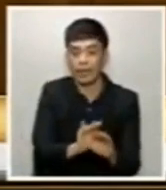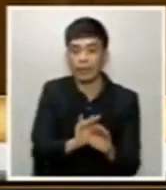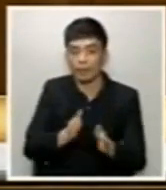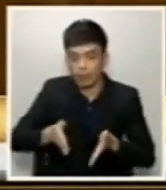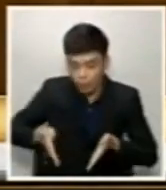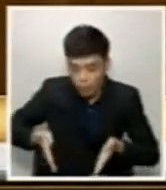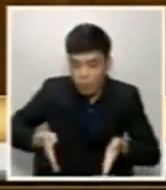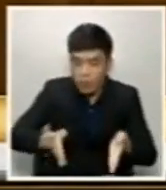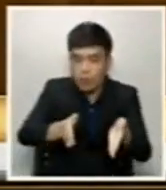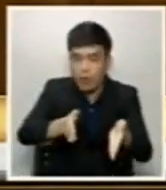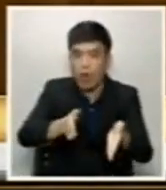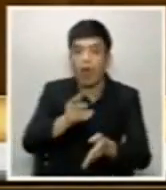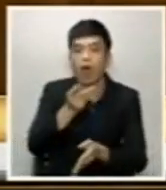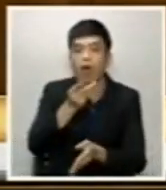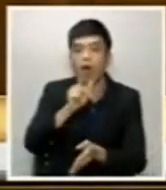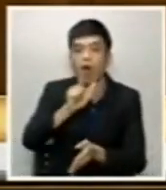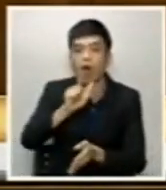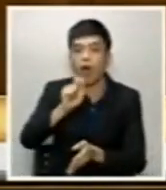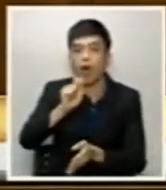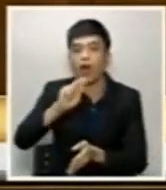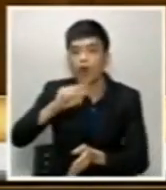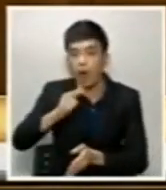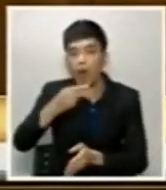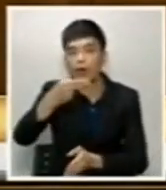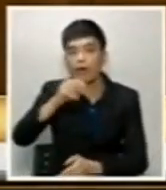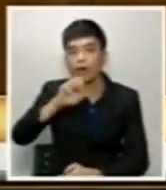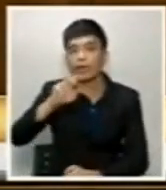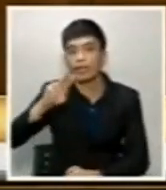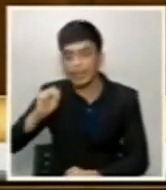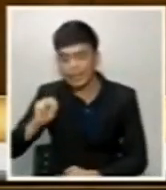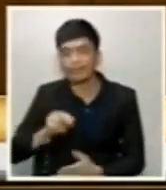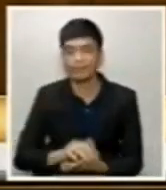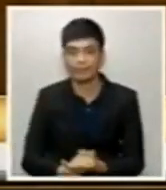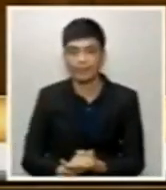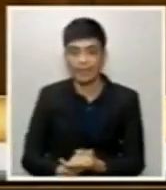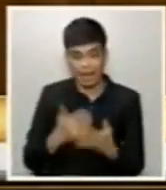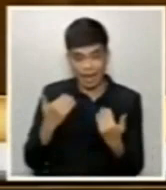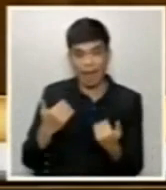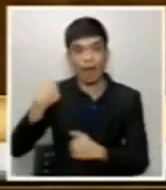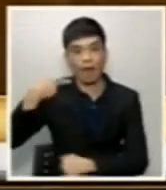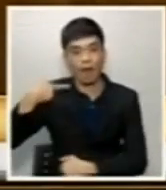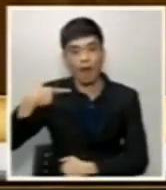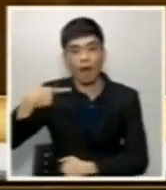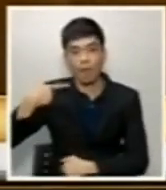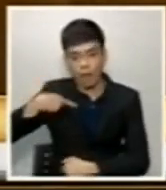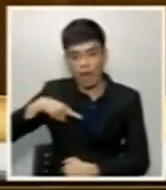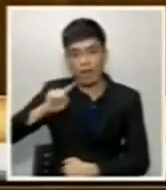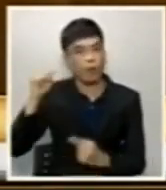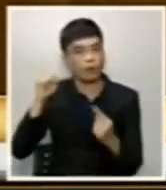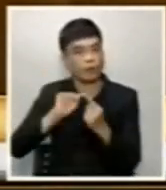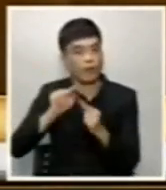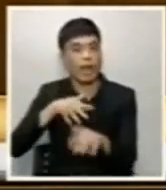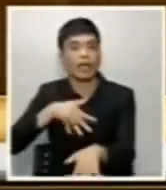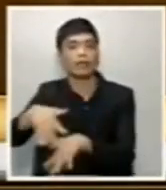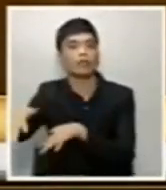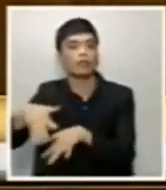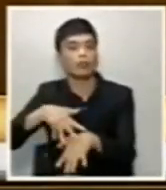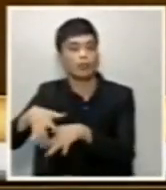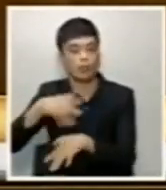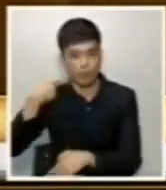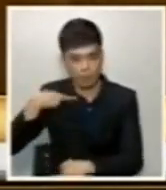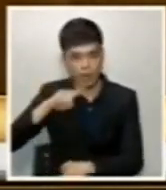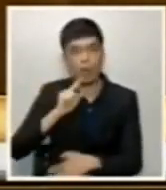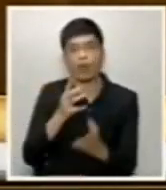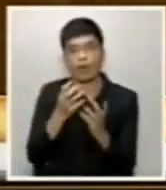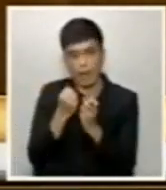นะครับแล้วก็จะมีพื้นที่ที่ราษฎรจะได้รับประโยชน์ตรงนี้นะครับหลายหมื่นไร่เหมือนที่ท่านสมาชิกท่านได้กล่าว